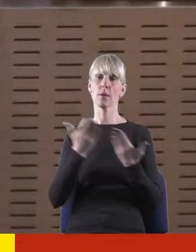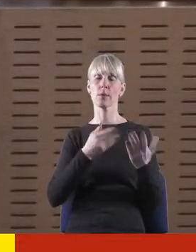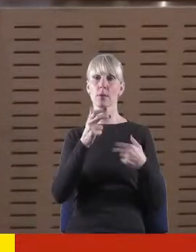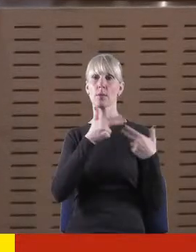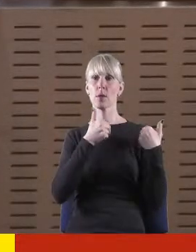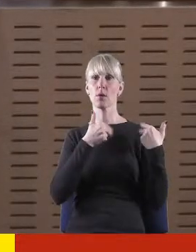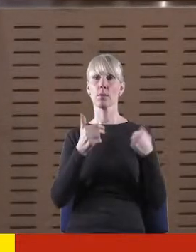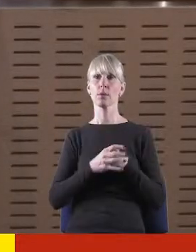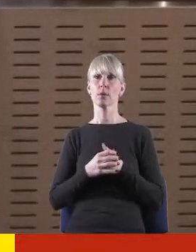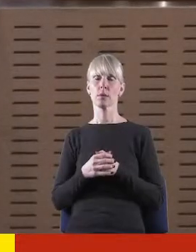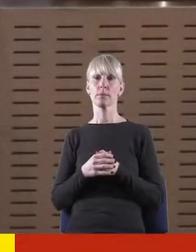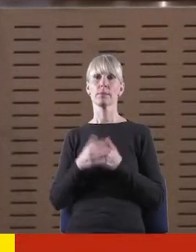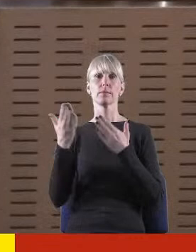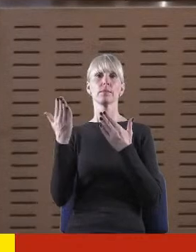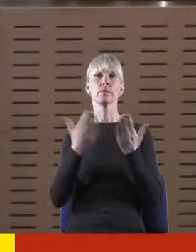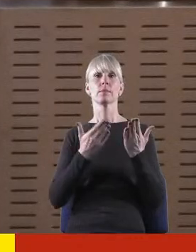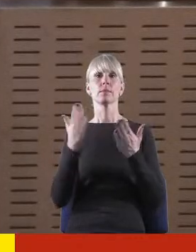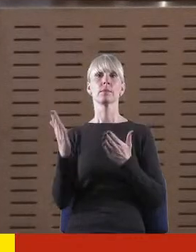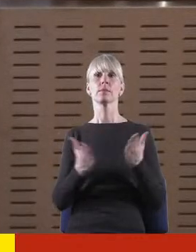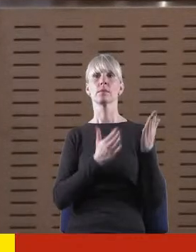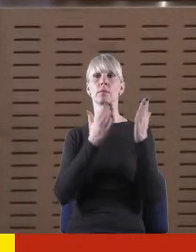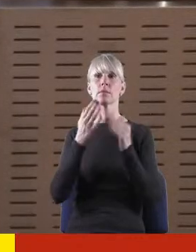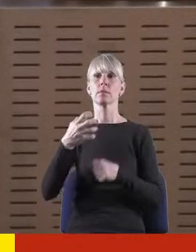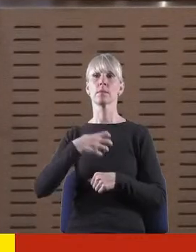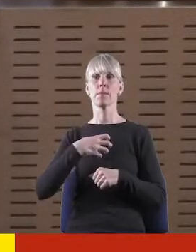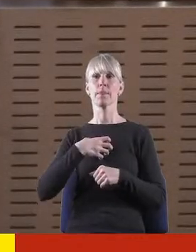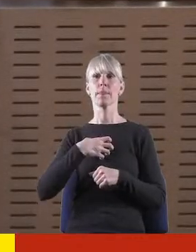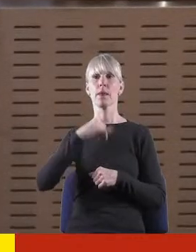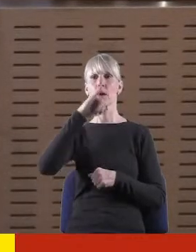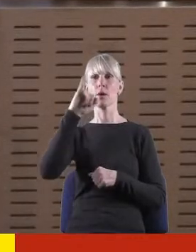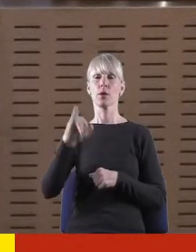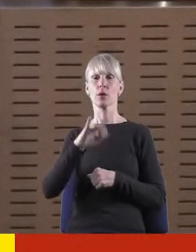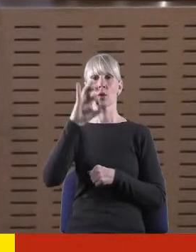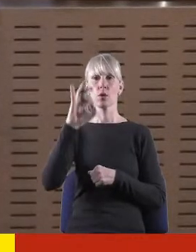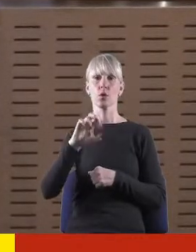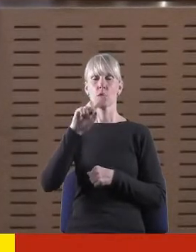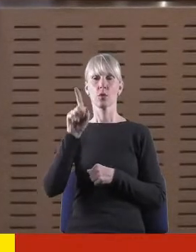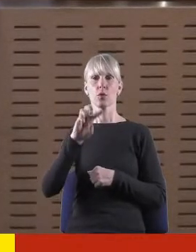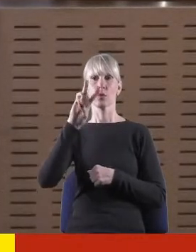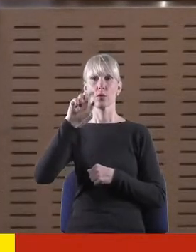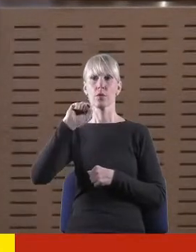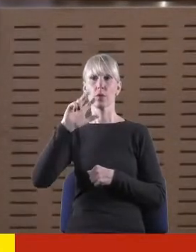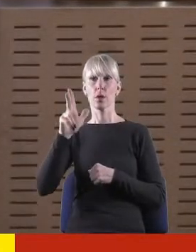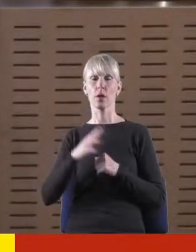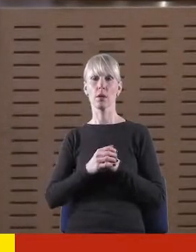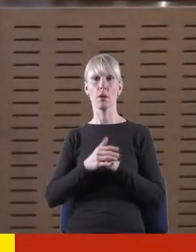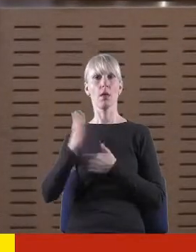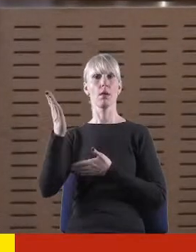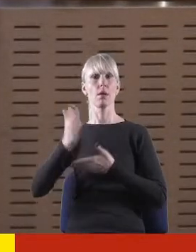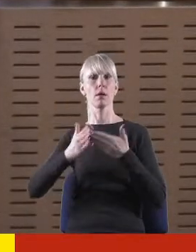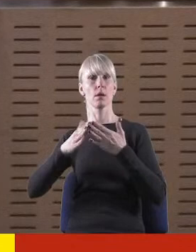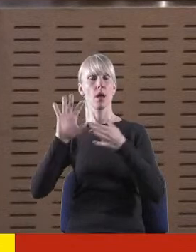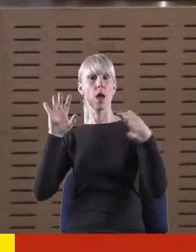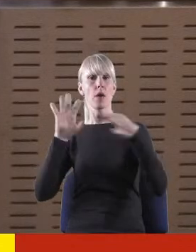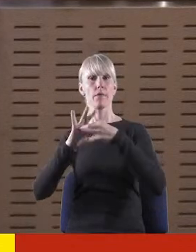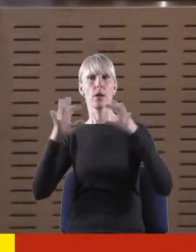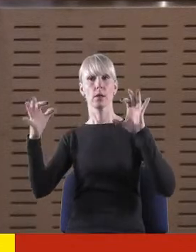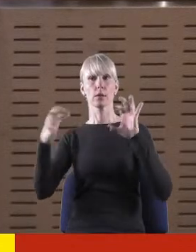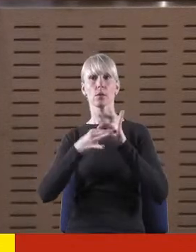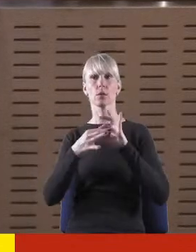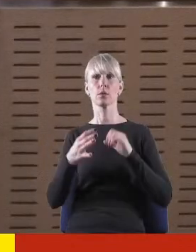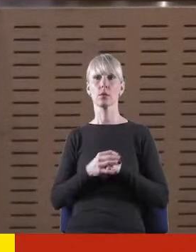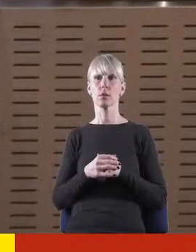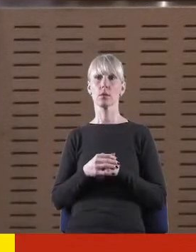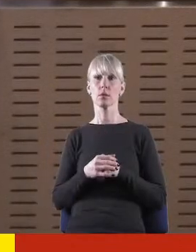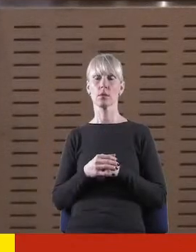Dziękuję bardzo, panie dyrektorze. Proszę bardzo, pan dyrektor Rafał Jóźwiak, dyrektor Departamentu Infrastruktury. Proszę bardzo o